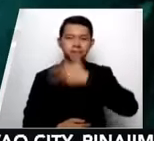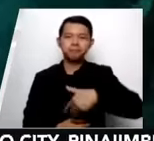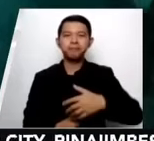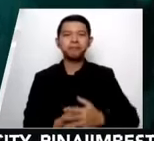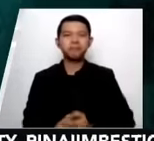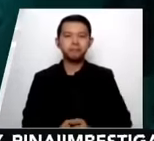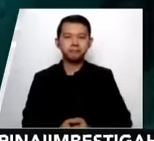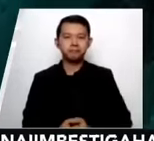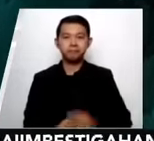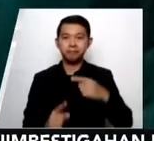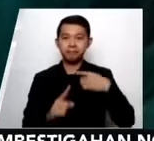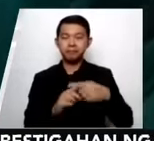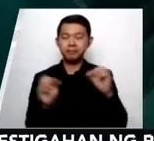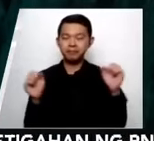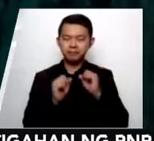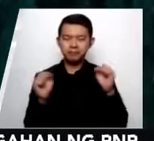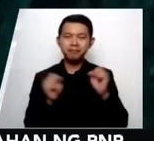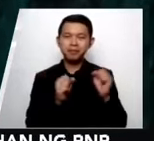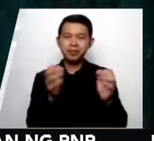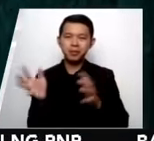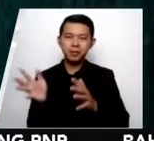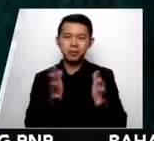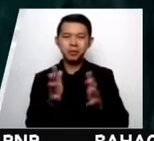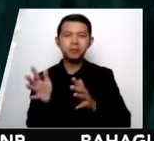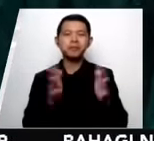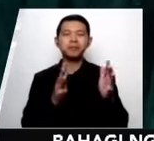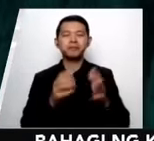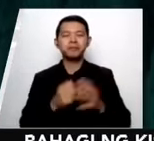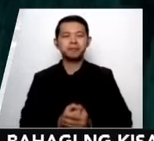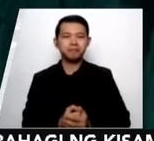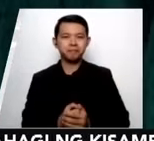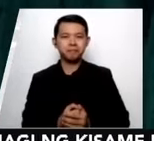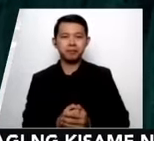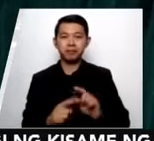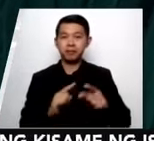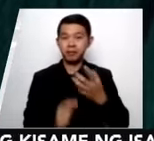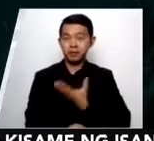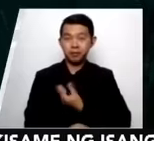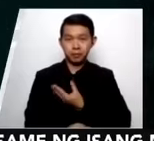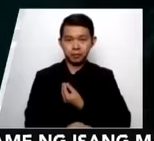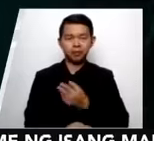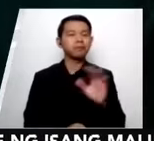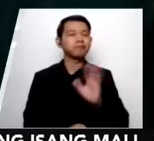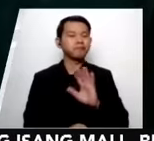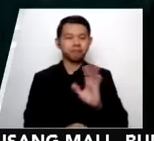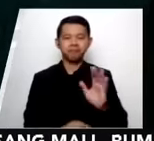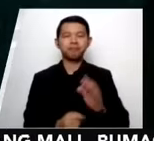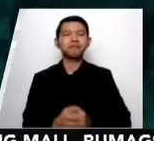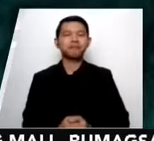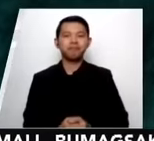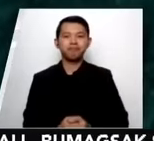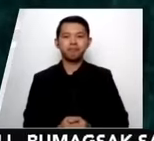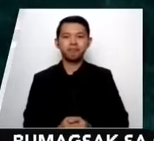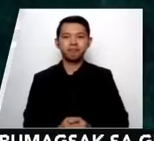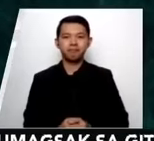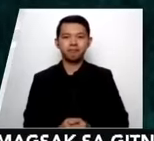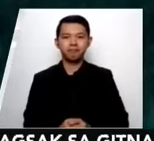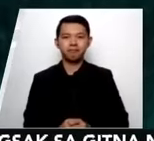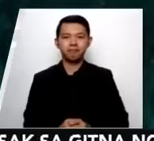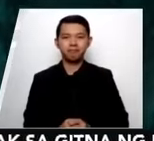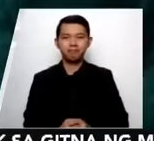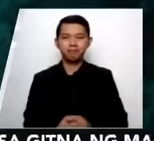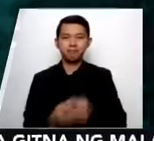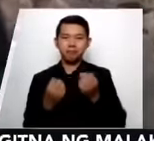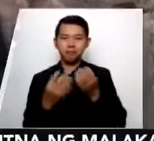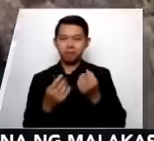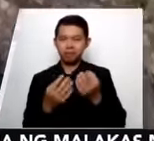na temperatura. Huwag daw kabahan dahil makailang trials ang ginawa bago ito tuluyang binuksan.